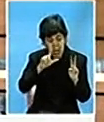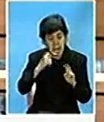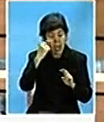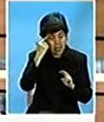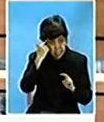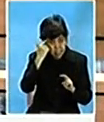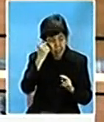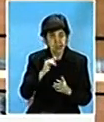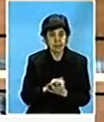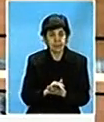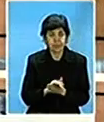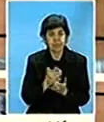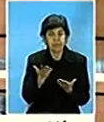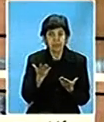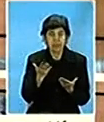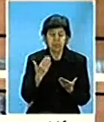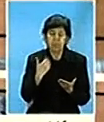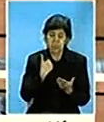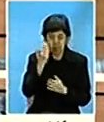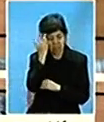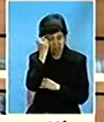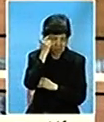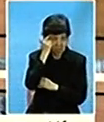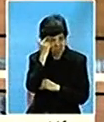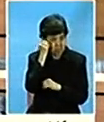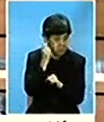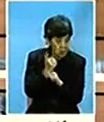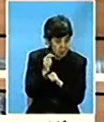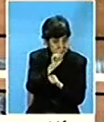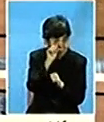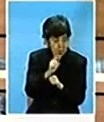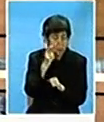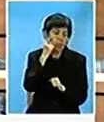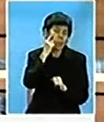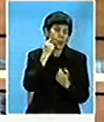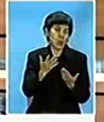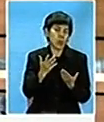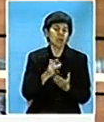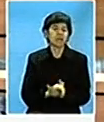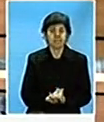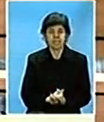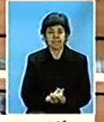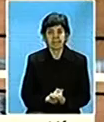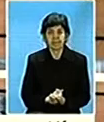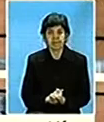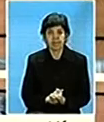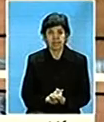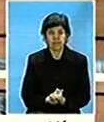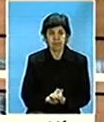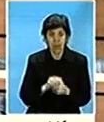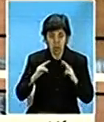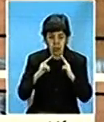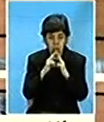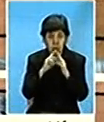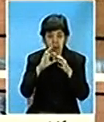ขึ้นนั้นมันก็ยังจะกังวลอยู่มันจะเป็นได้ขนาดไหนซึ่งในเรื่องนี้กระทรวงท่